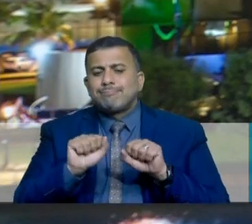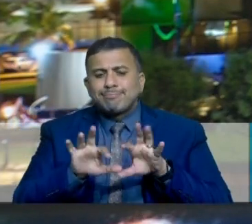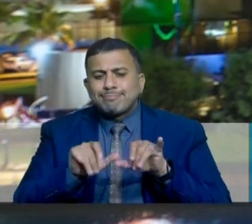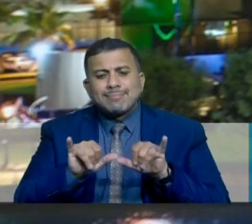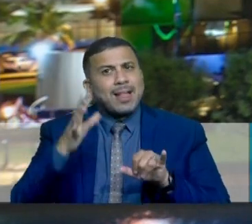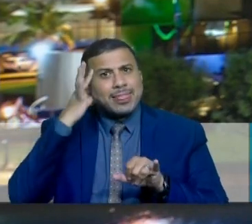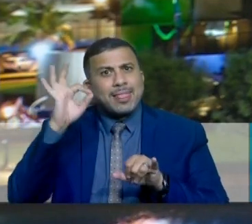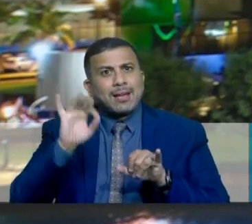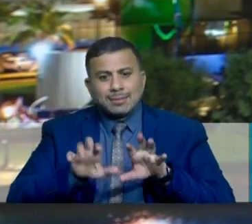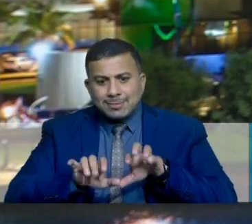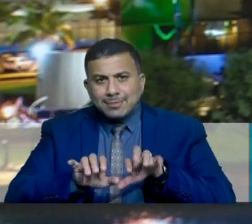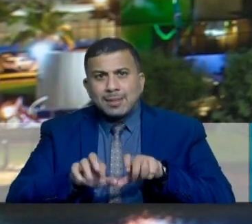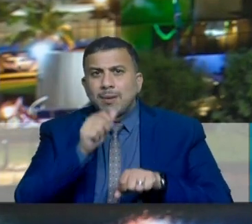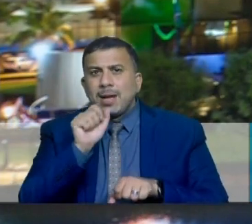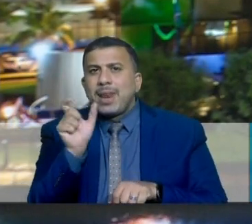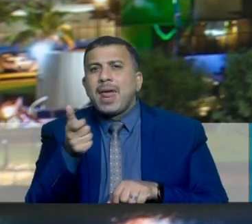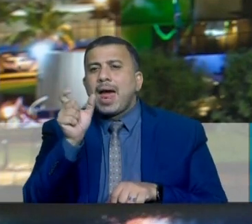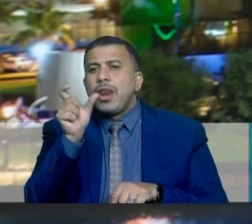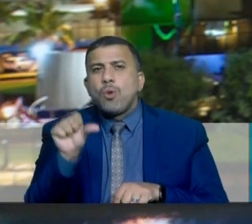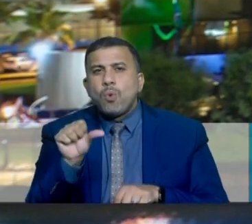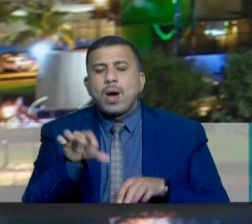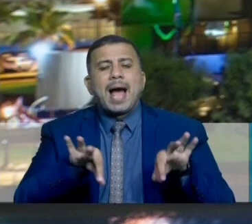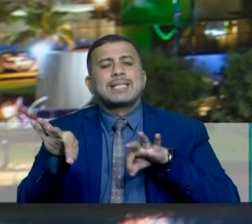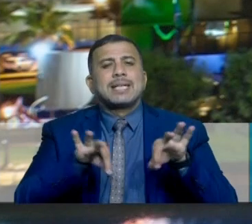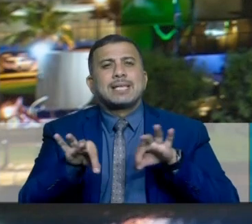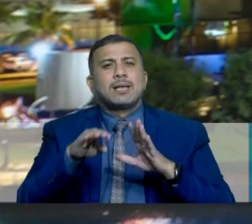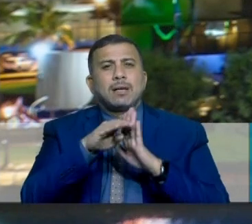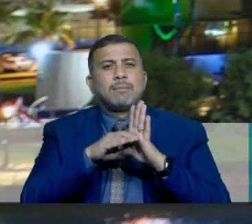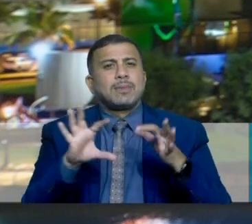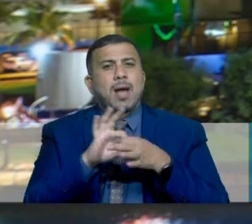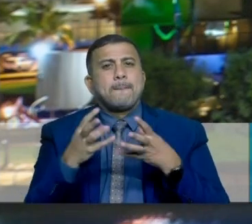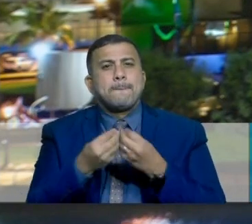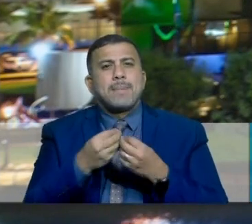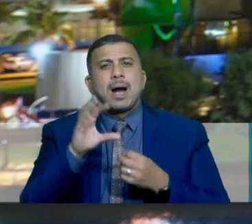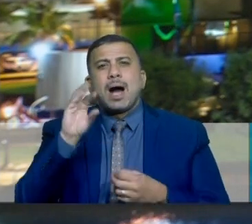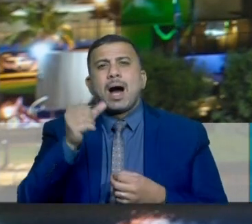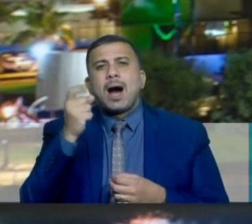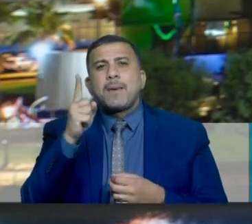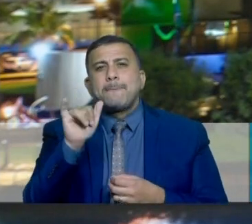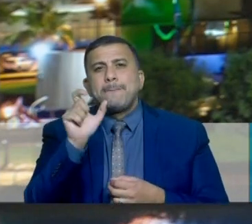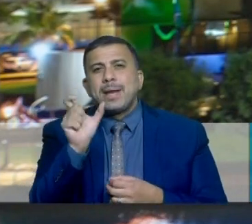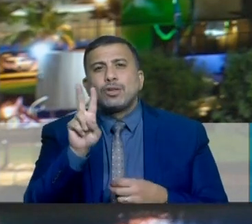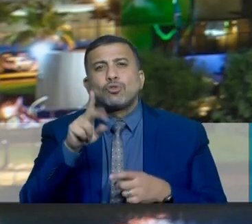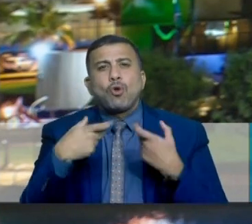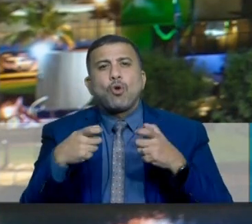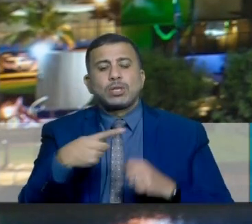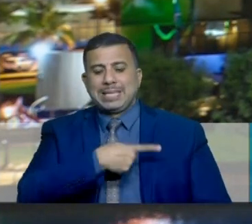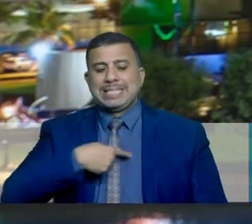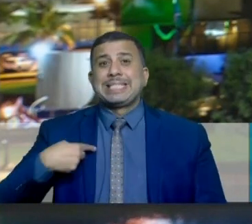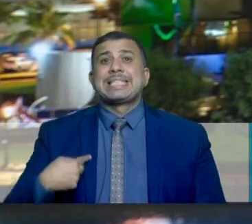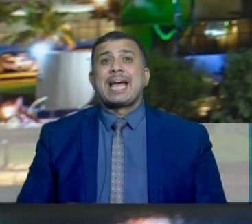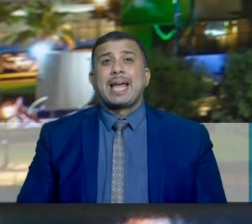الذكيه وتقنيات النانو الهندسيه الذي نظمته بالتعاون مع معهد هاربن للتكنولوجيا في الصين